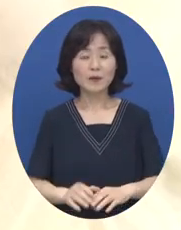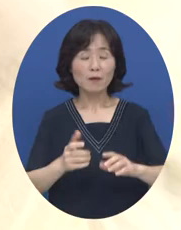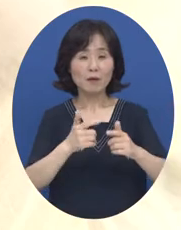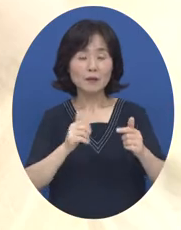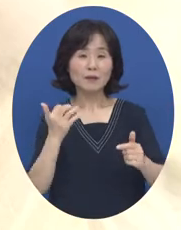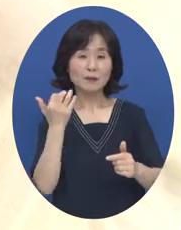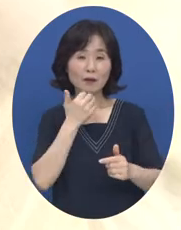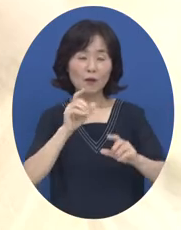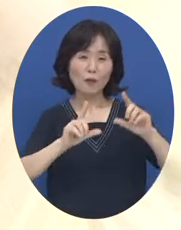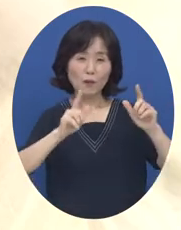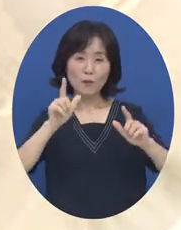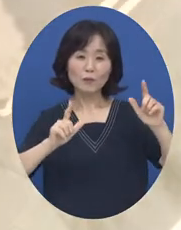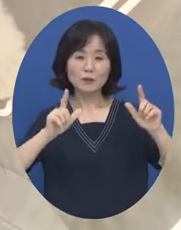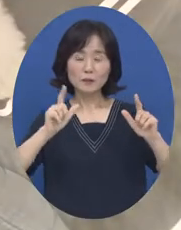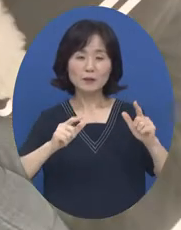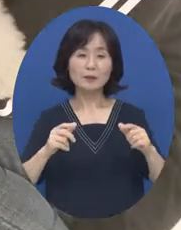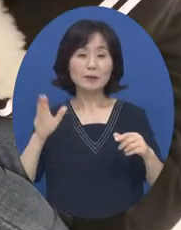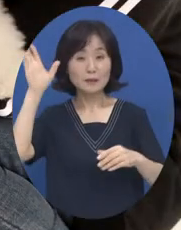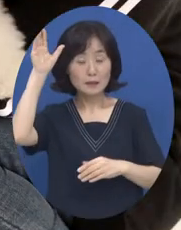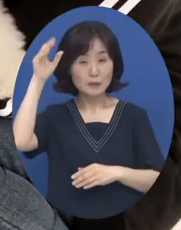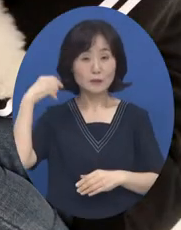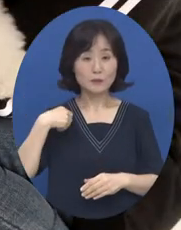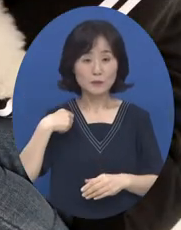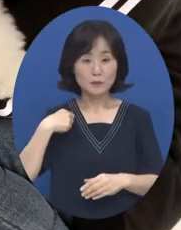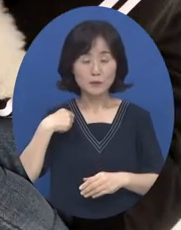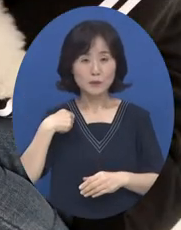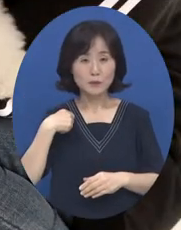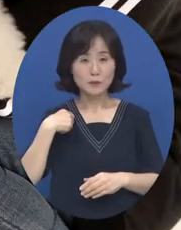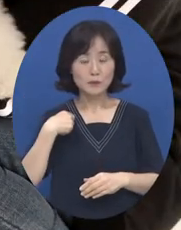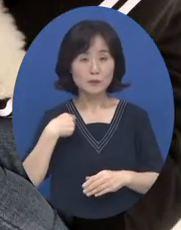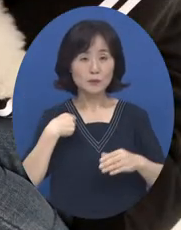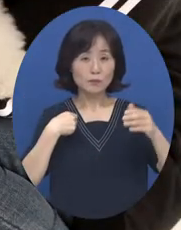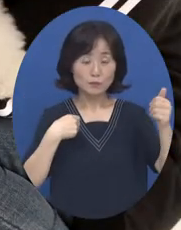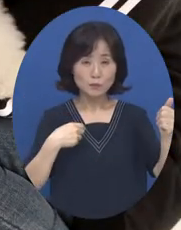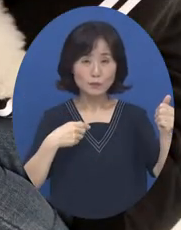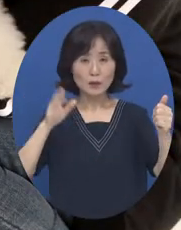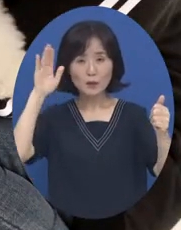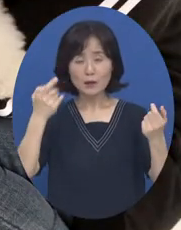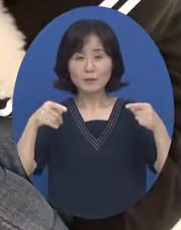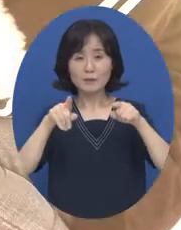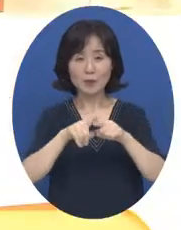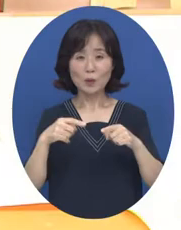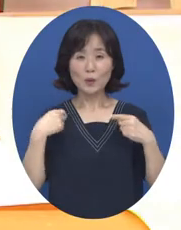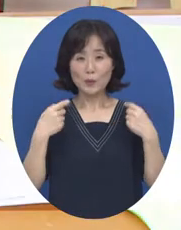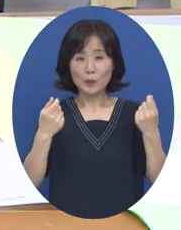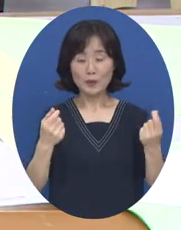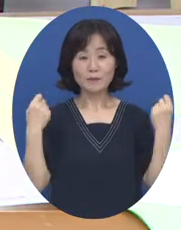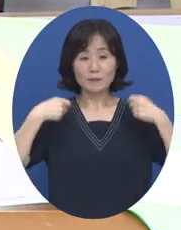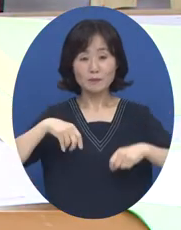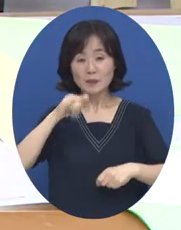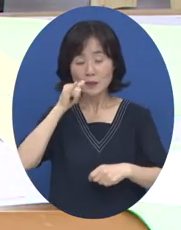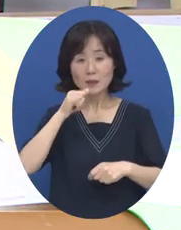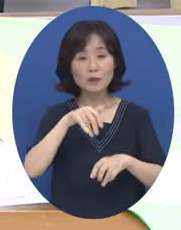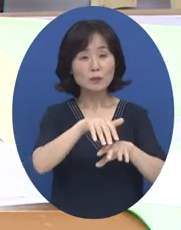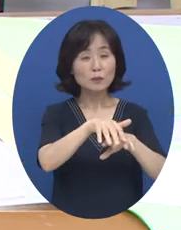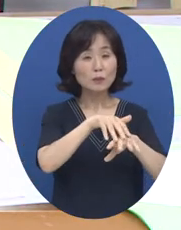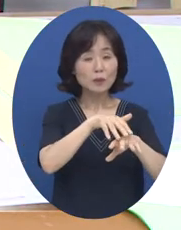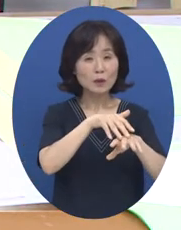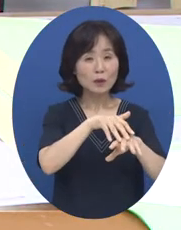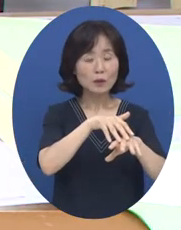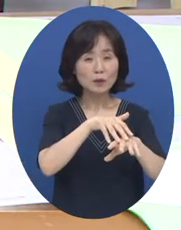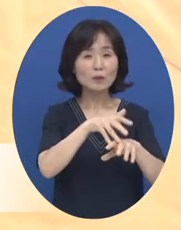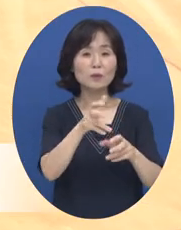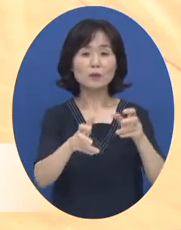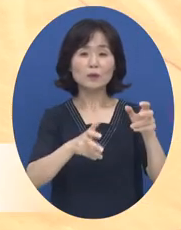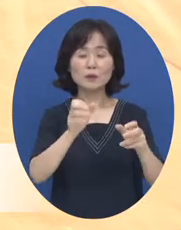알록달록 여러 가지 디자인의 강아지 옷. 견주와 커플룩으로 입을 수도 있습니다. 모두 원단 제조 공장에서